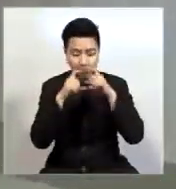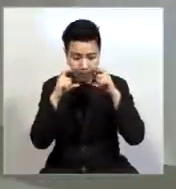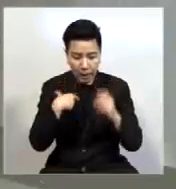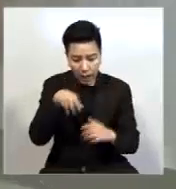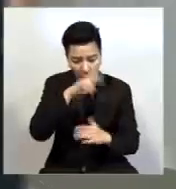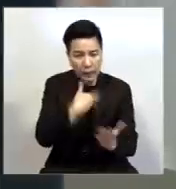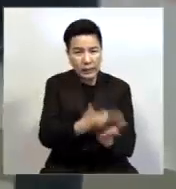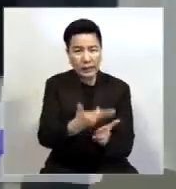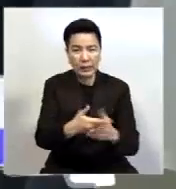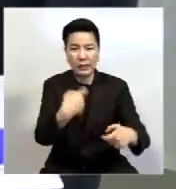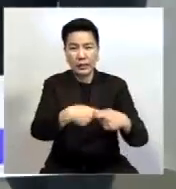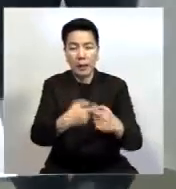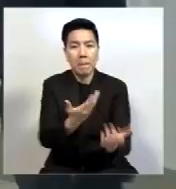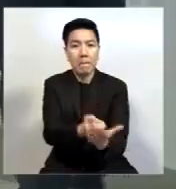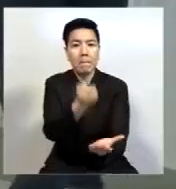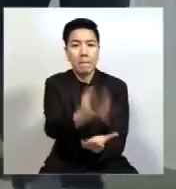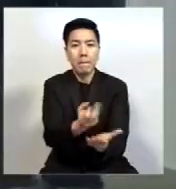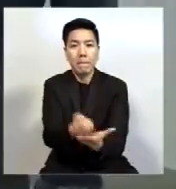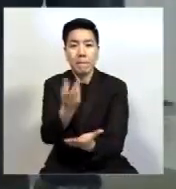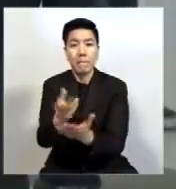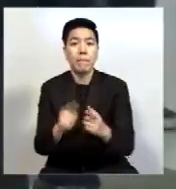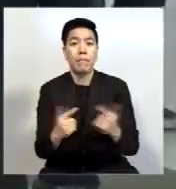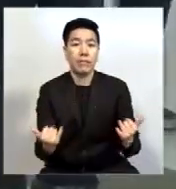แล้วก็หาซื้อได้ในราคาที่แพง